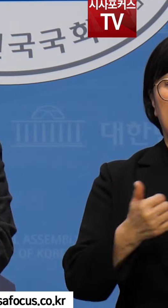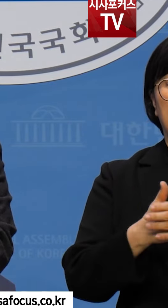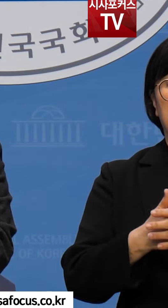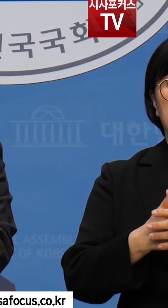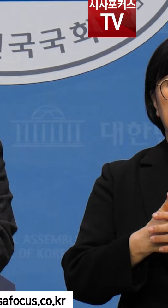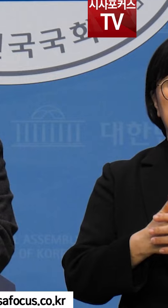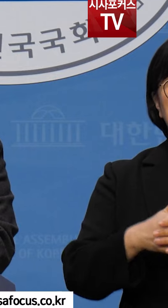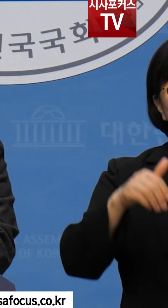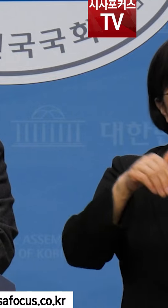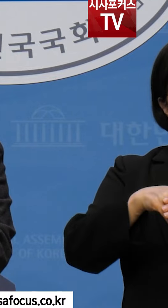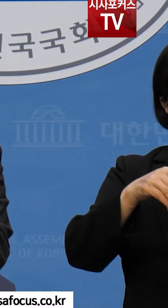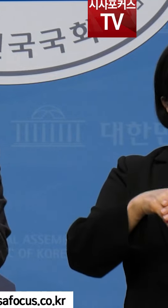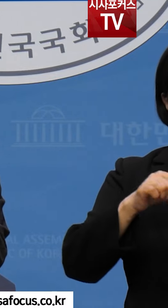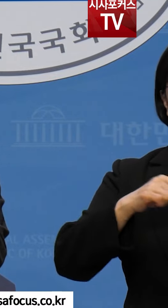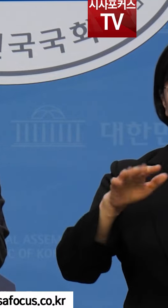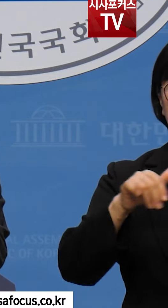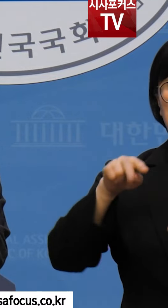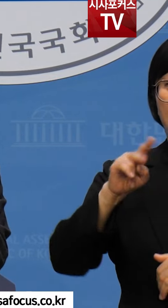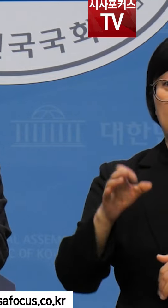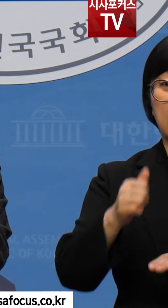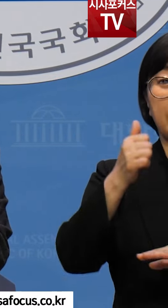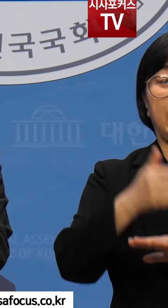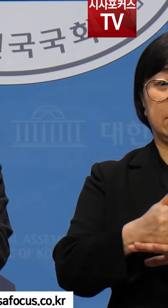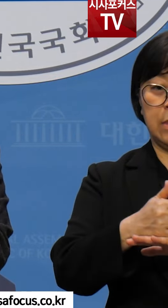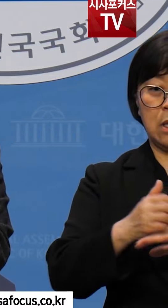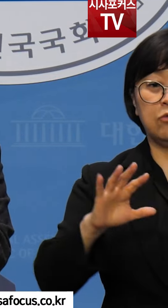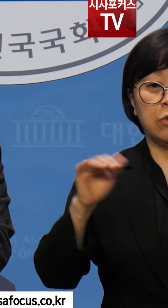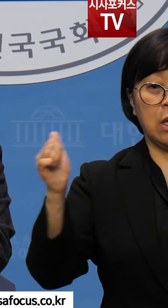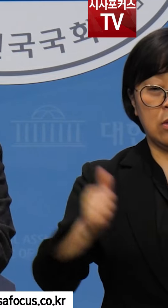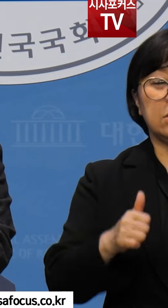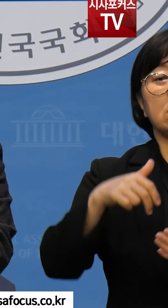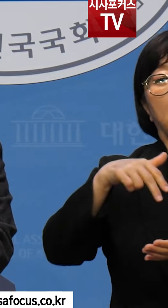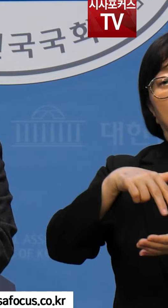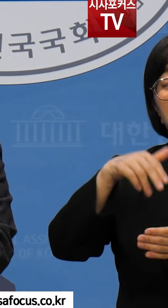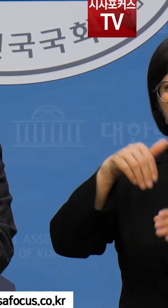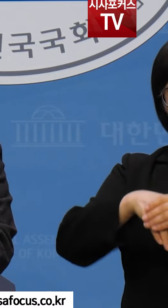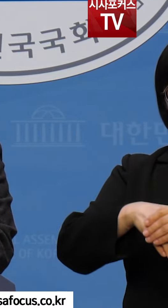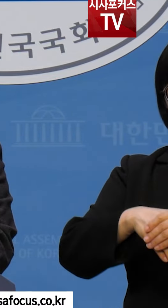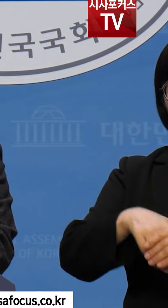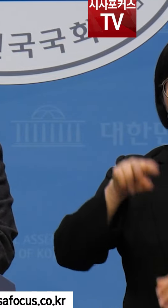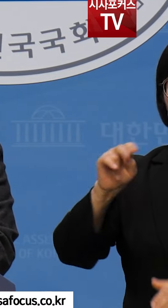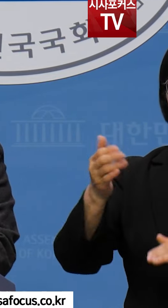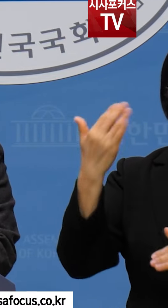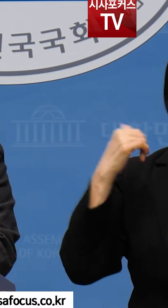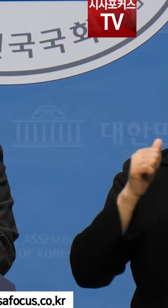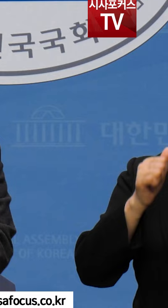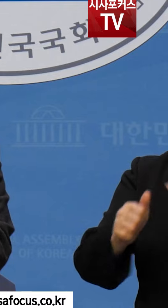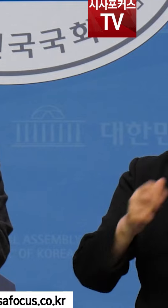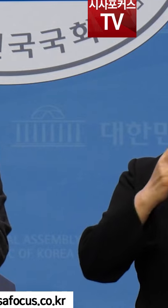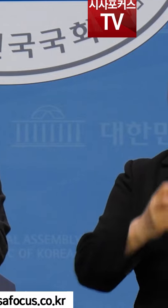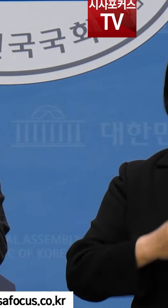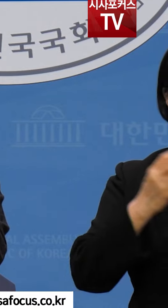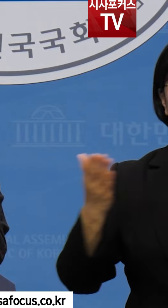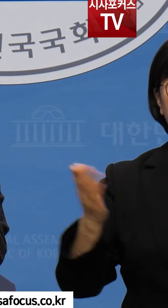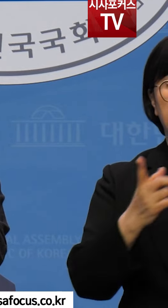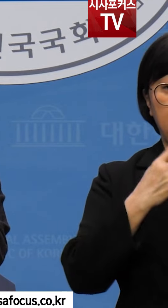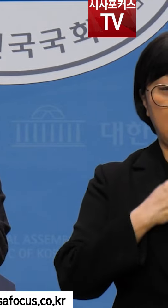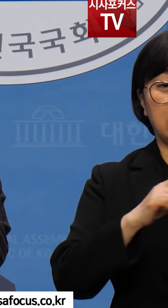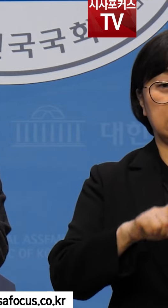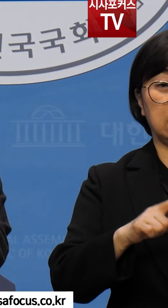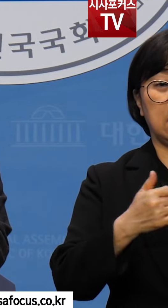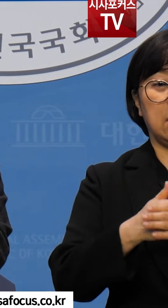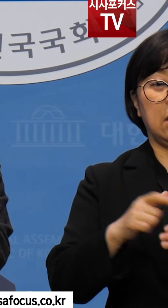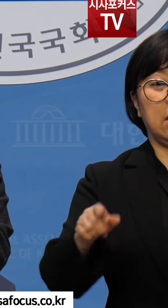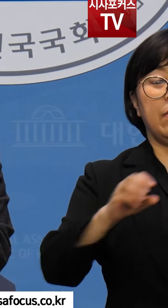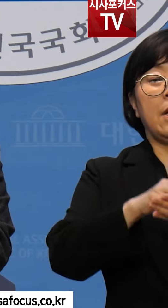22대 총선은 정치인 송영길에게 마지막일 국회의원 선거입니다. 송영길 전 대표는 20년 넘도록 몸담았던 민당에 폐를 끼치지